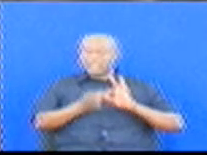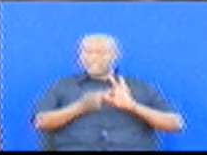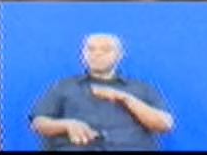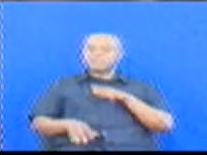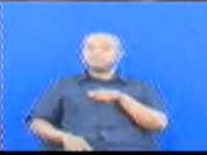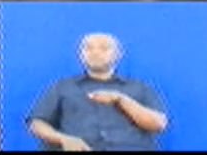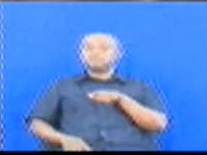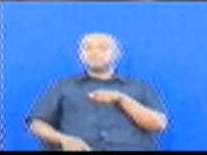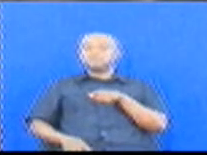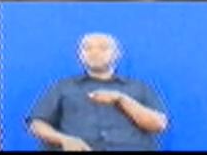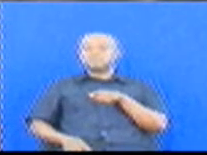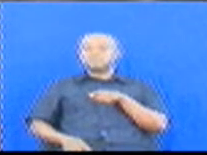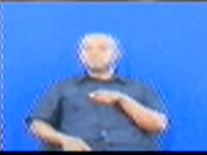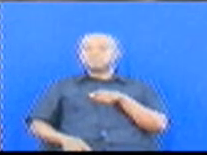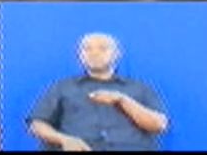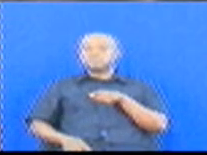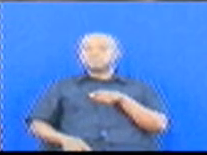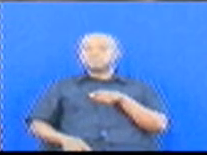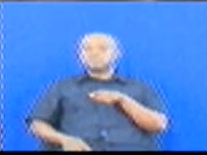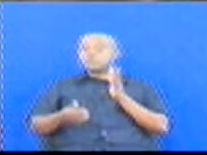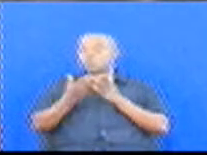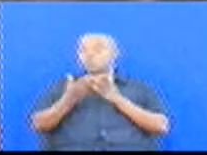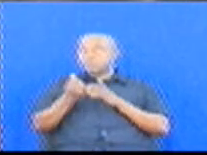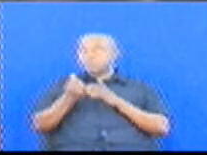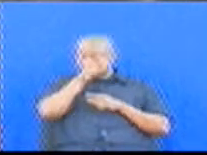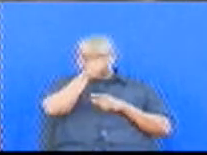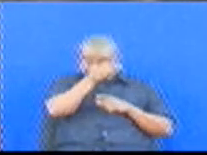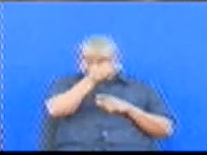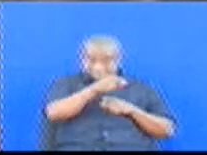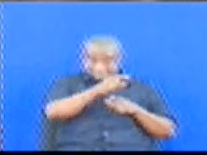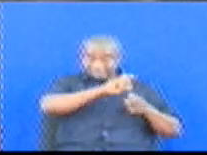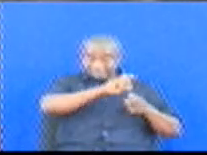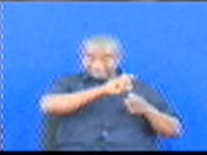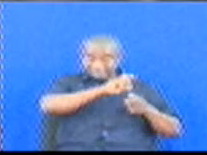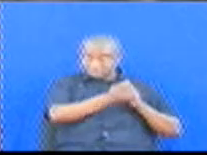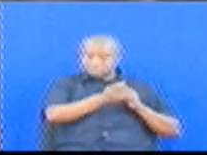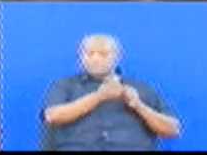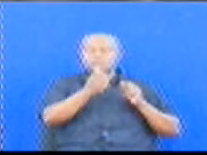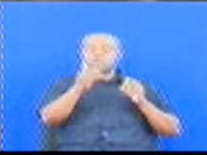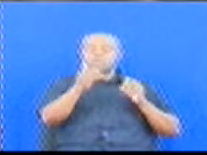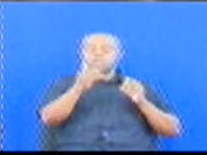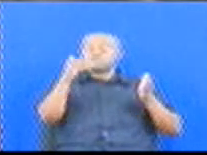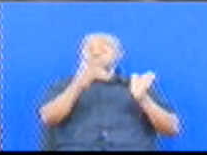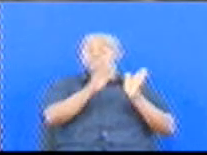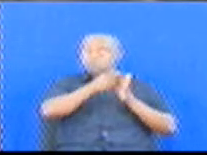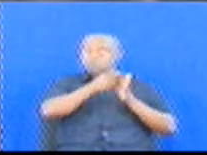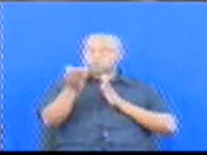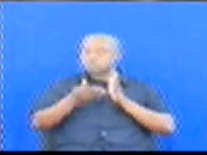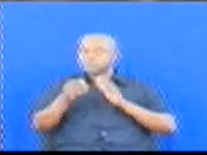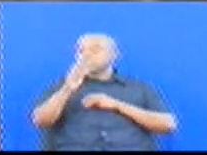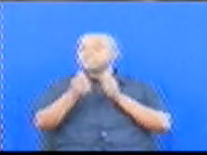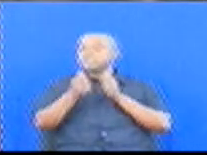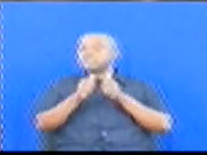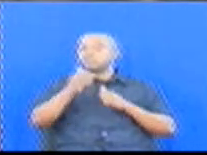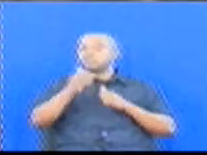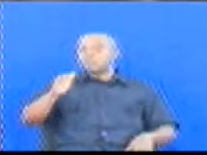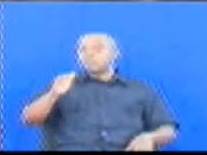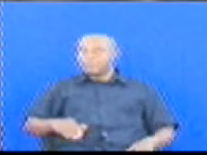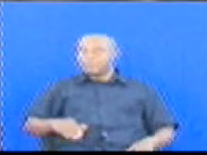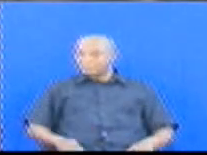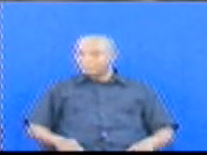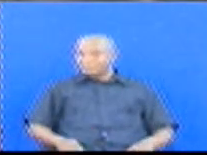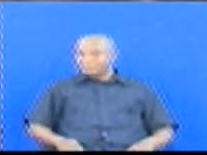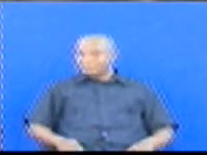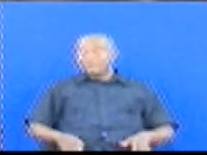ambao tafsiri ya sheria ndicho ambacho wamesomea. ni muhimu sana. Tukipeleka